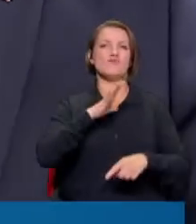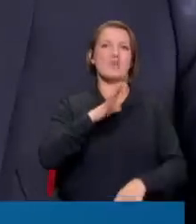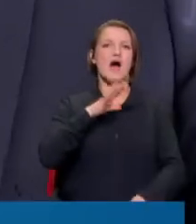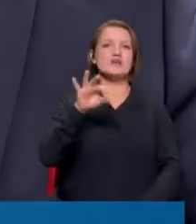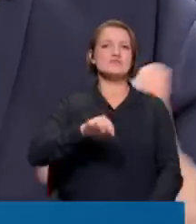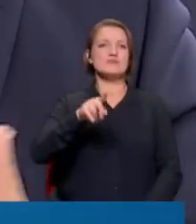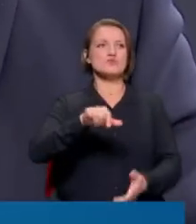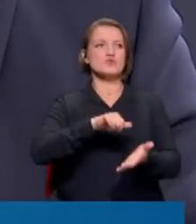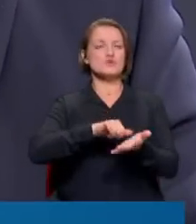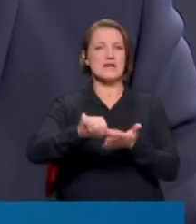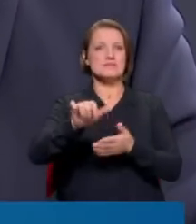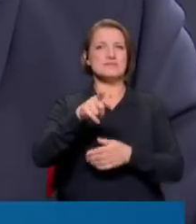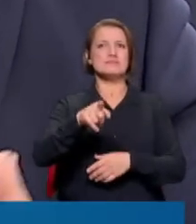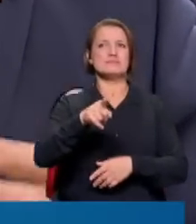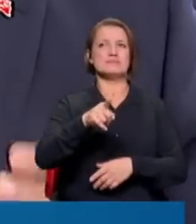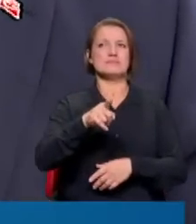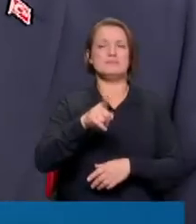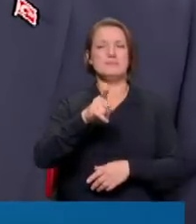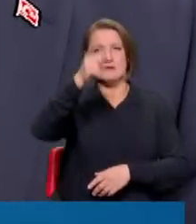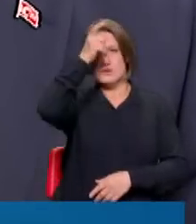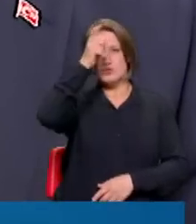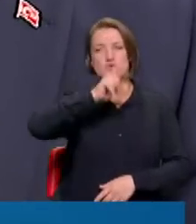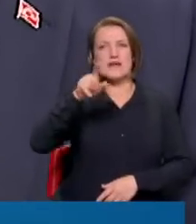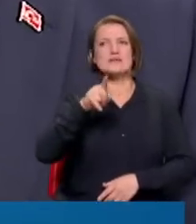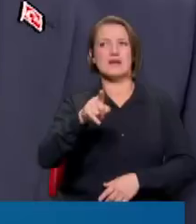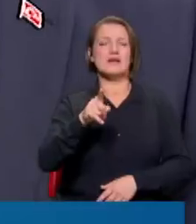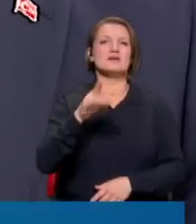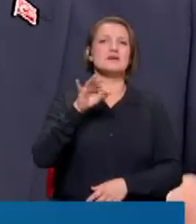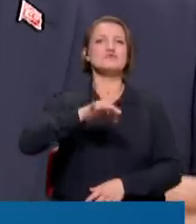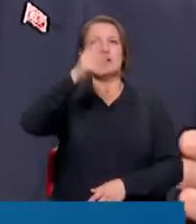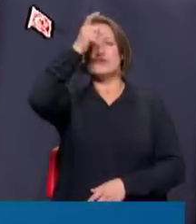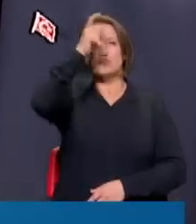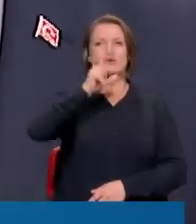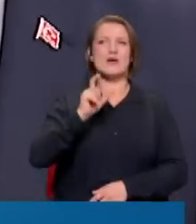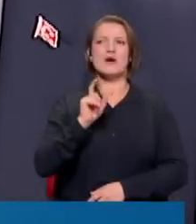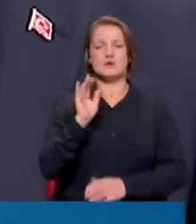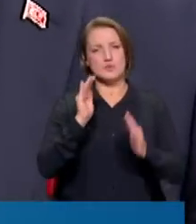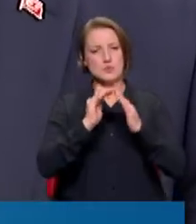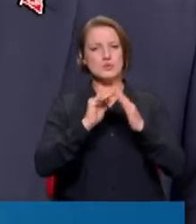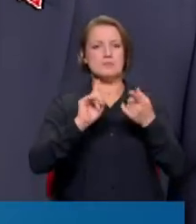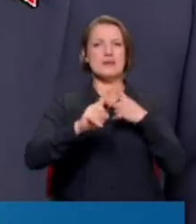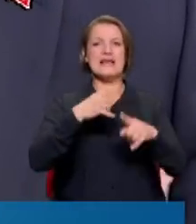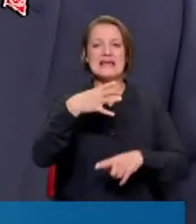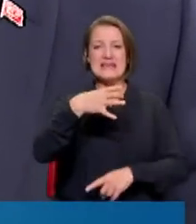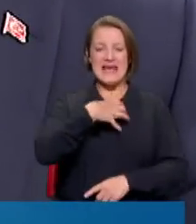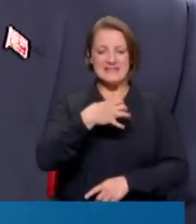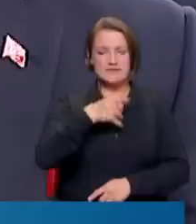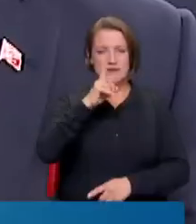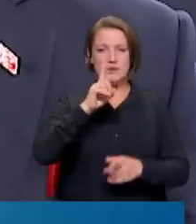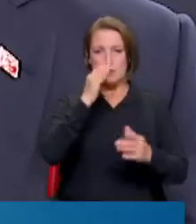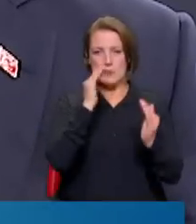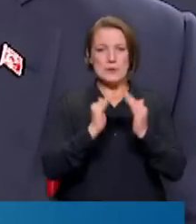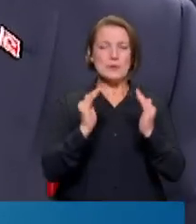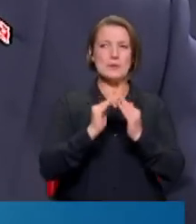şimdi bütün bu taşlar dizildiğinde Türkiye'de etkilenir Onun için Türkiye şu anda uygun politika izliyor Ama kendisinin sadece uygun politika